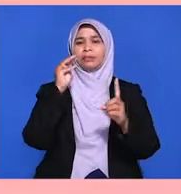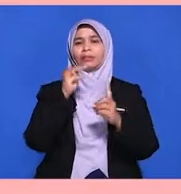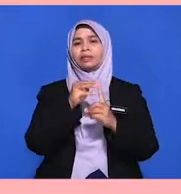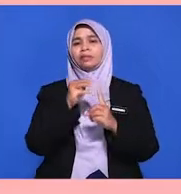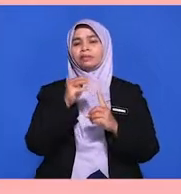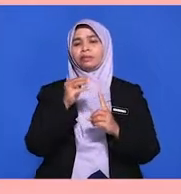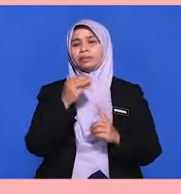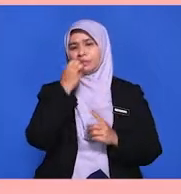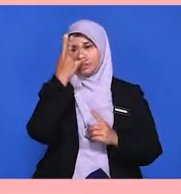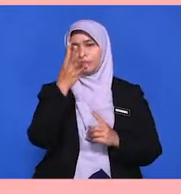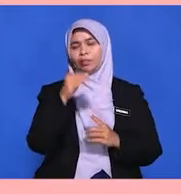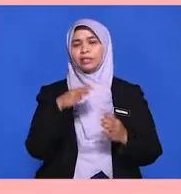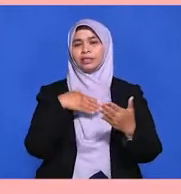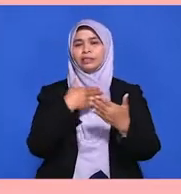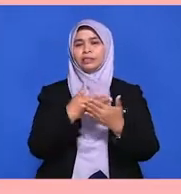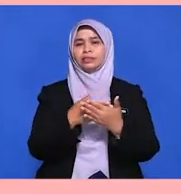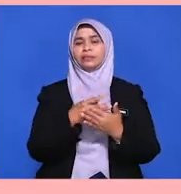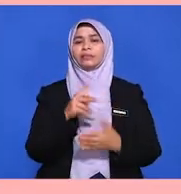ingin disampaikan.